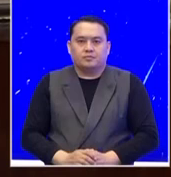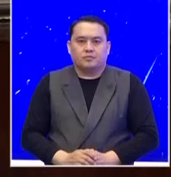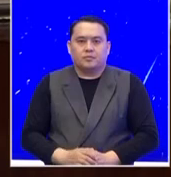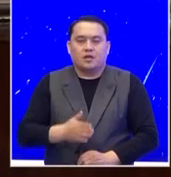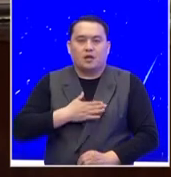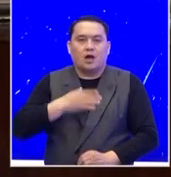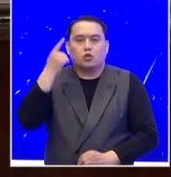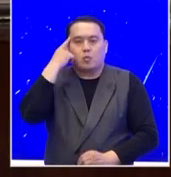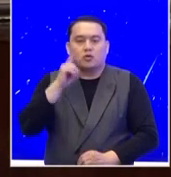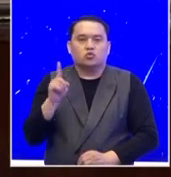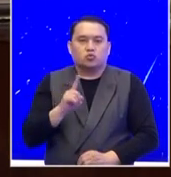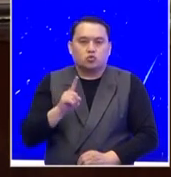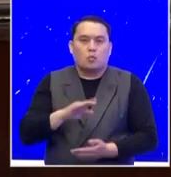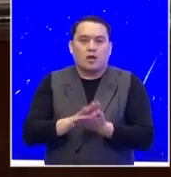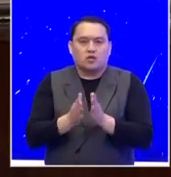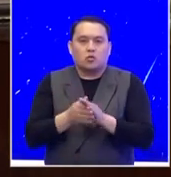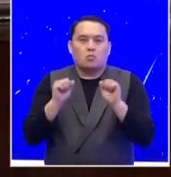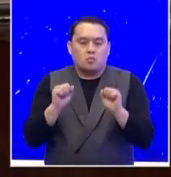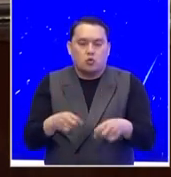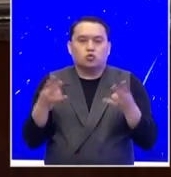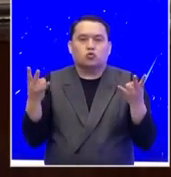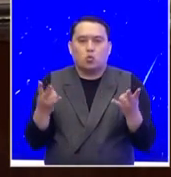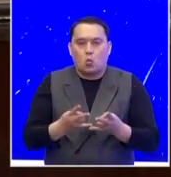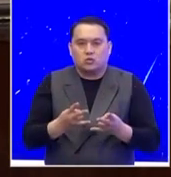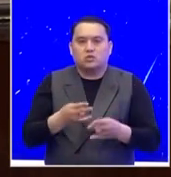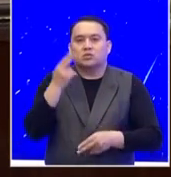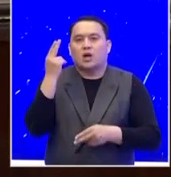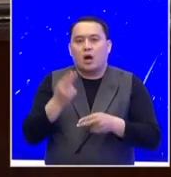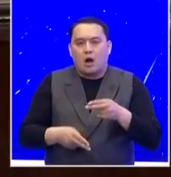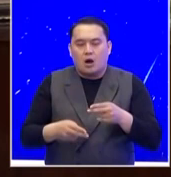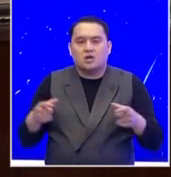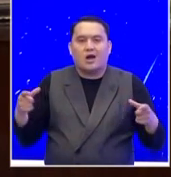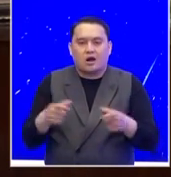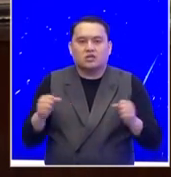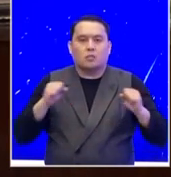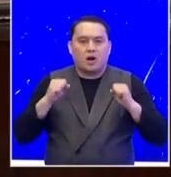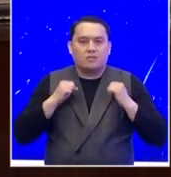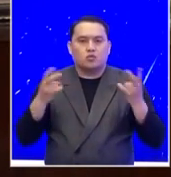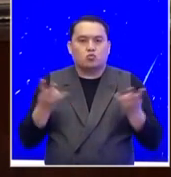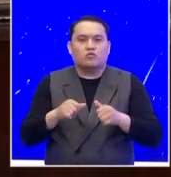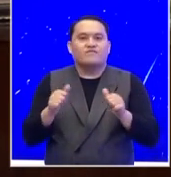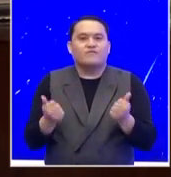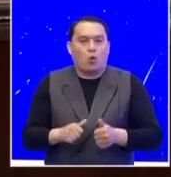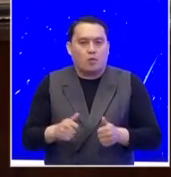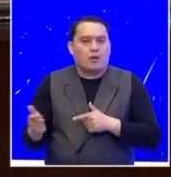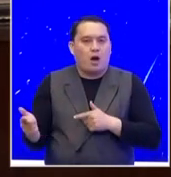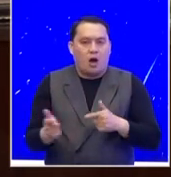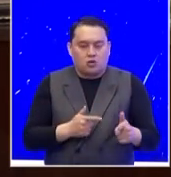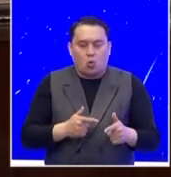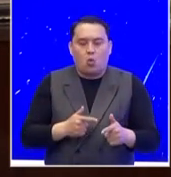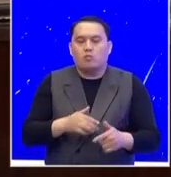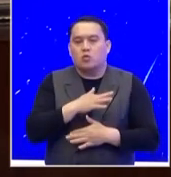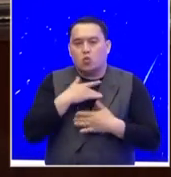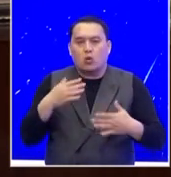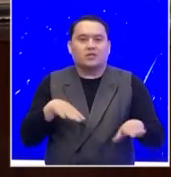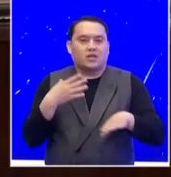Я считаю, что из текущего положения выходить нужно. Ведь когда закончится карантин, спортсмены должны быть в форме. Конечно, нам предстоит еще